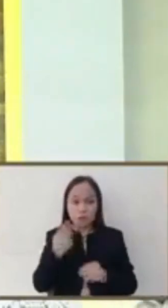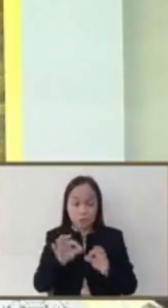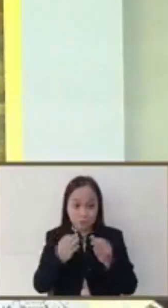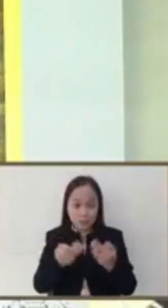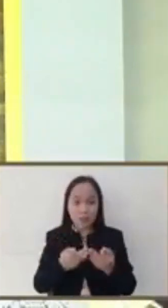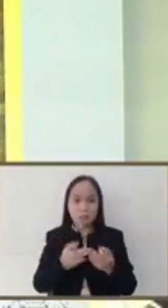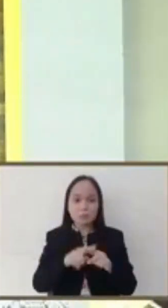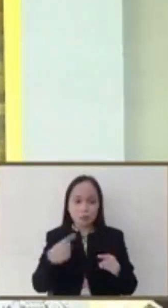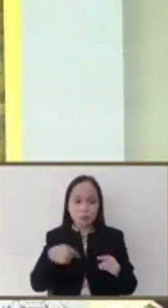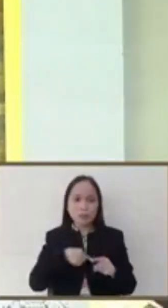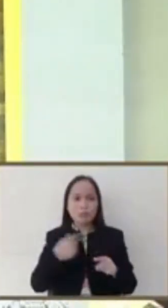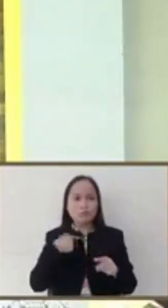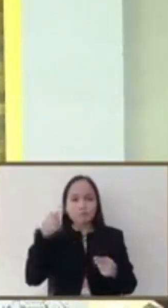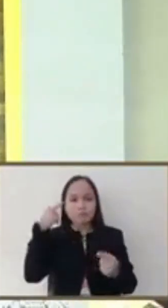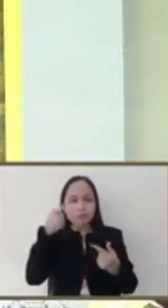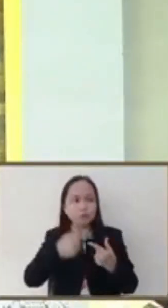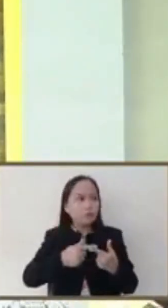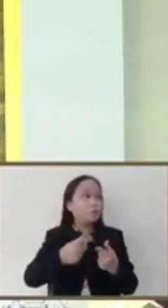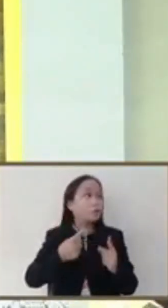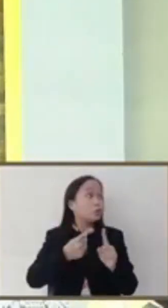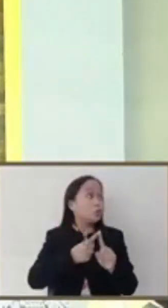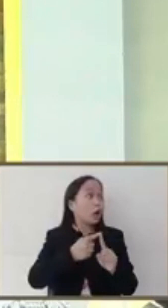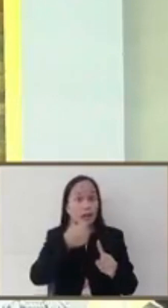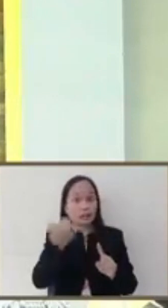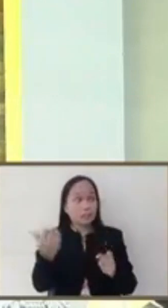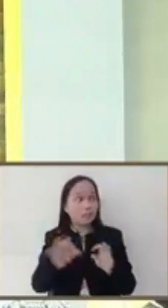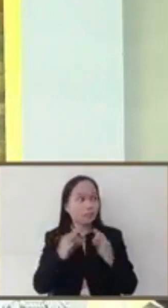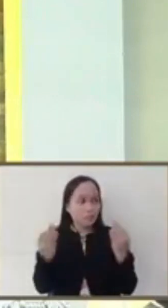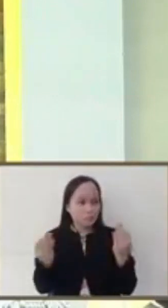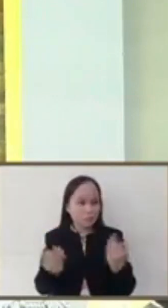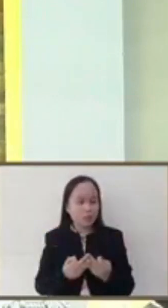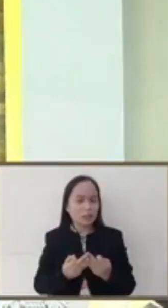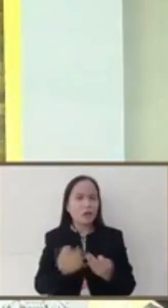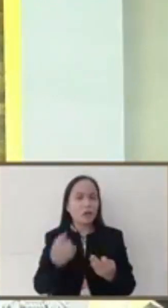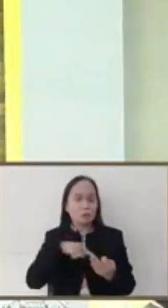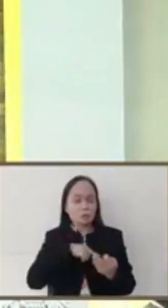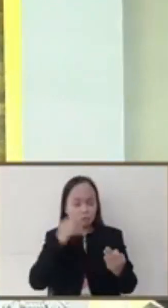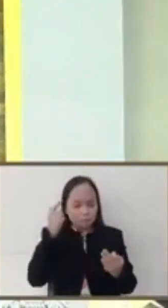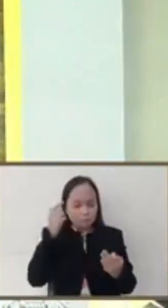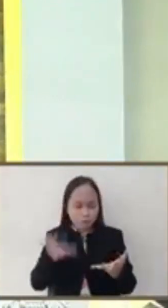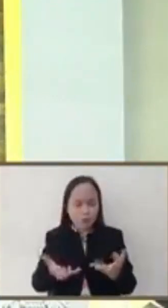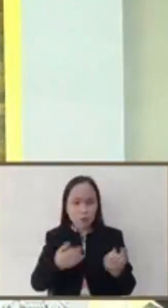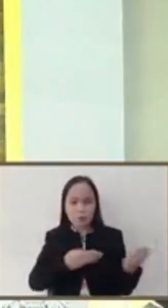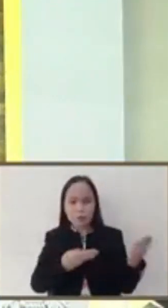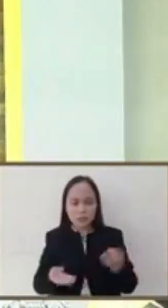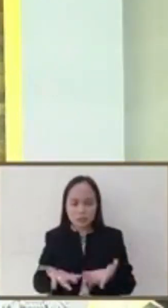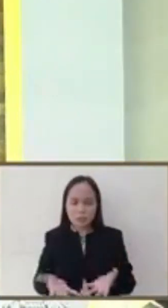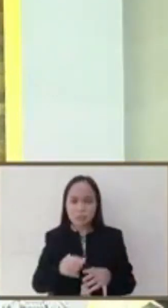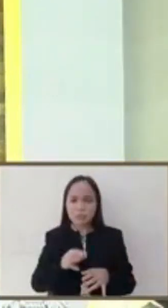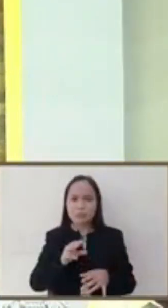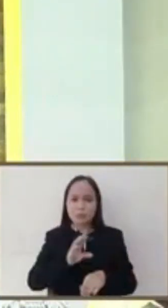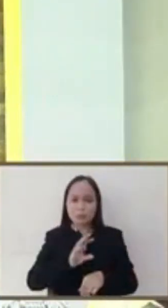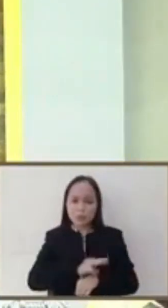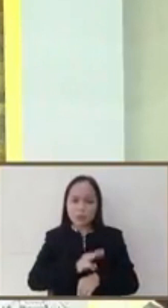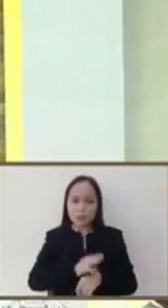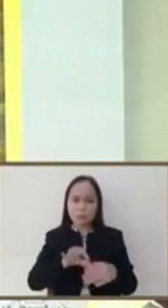pero ibang pamilya, there's another family na atin pong mini-mission mga kapatid para madala po natin sa gawain ng Panginoon. Para maunawaan